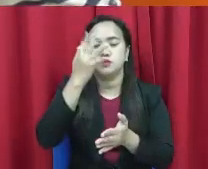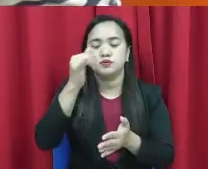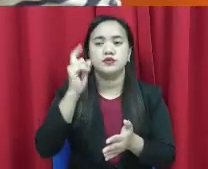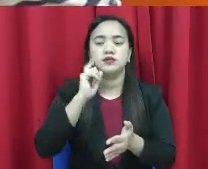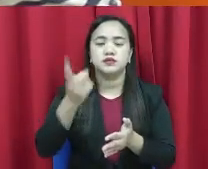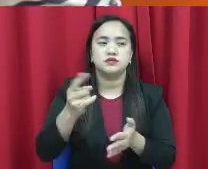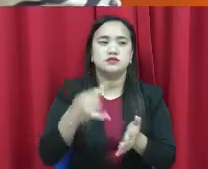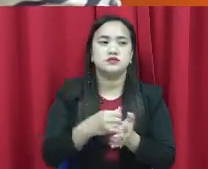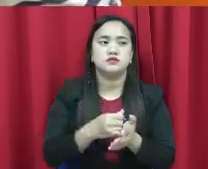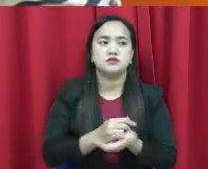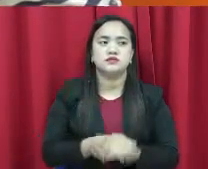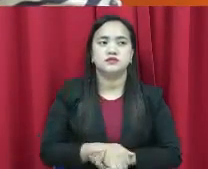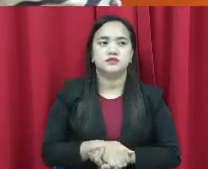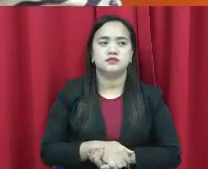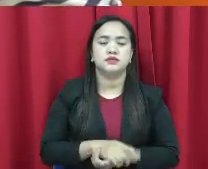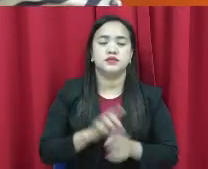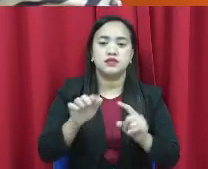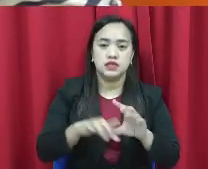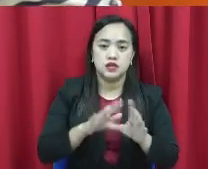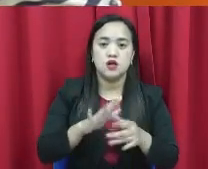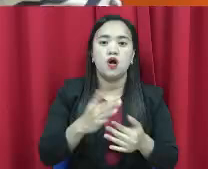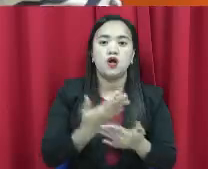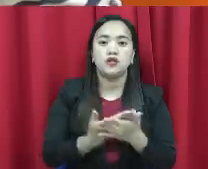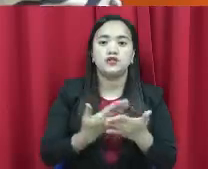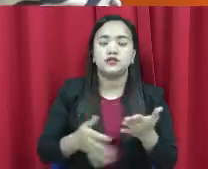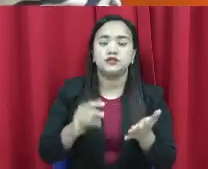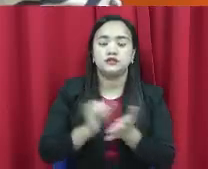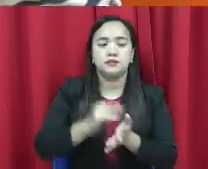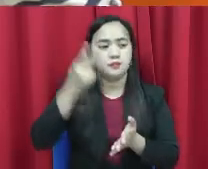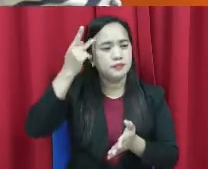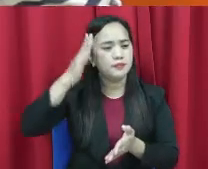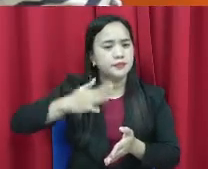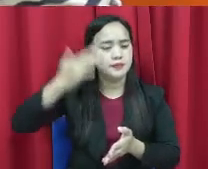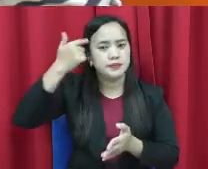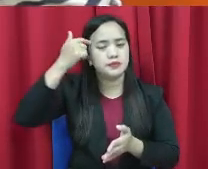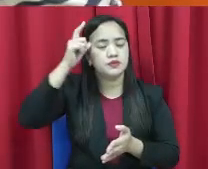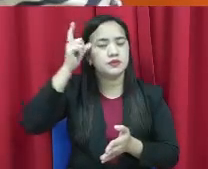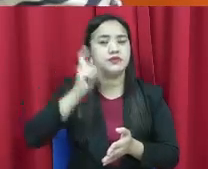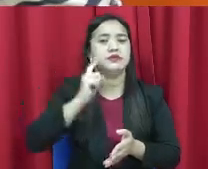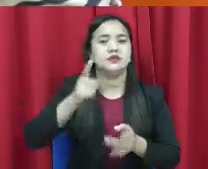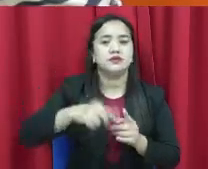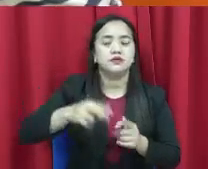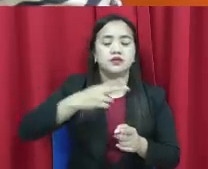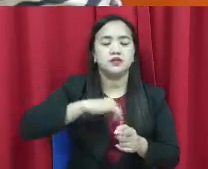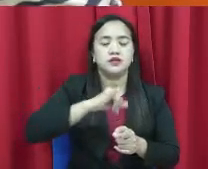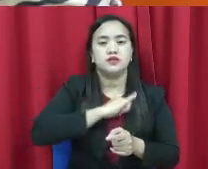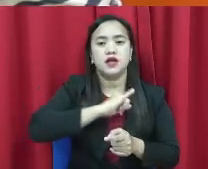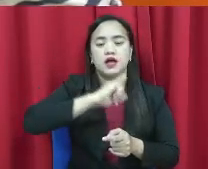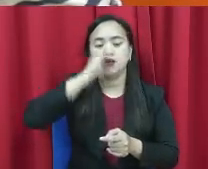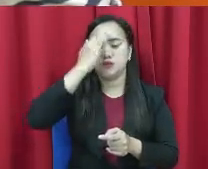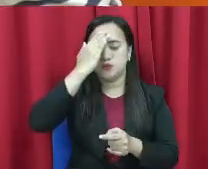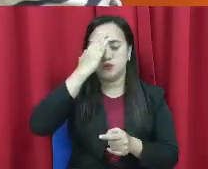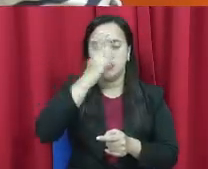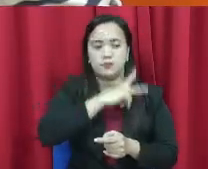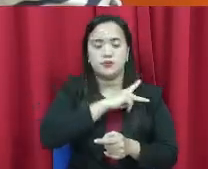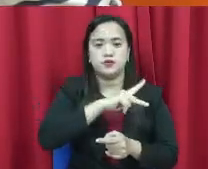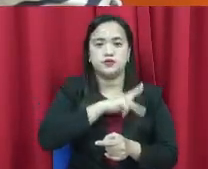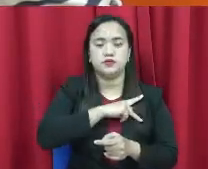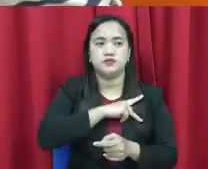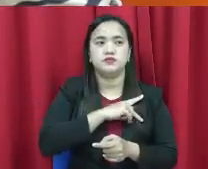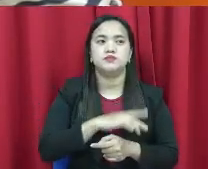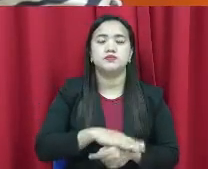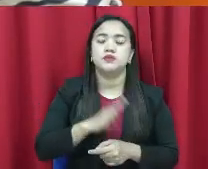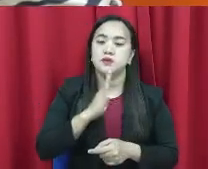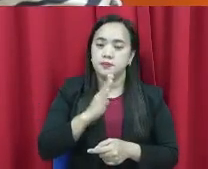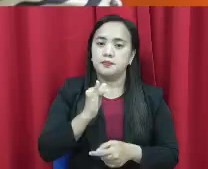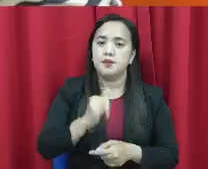rlin sabi ko ah sa mga bagay na ito na diniscuss ni Pastor ah I know personally ah na hindi by